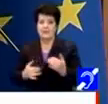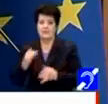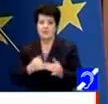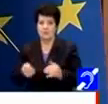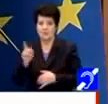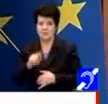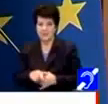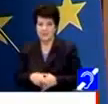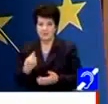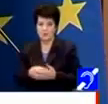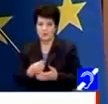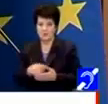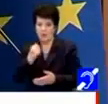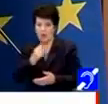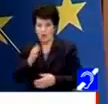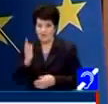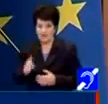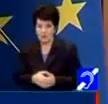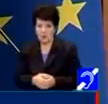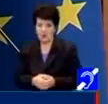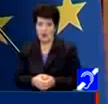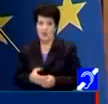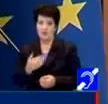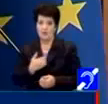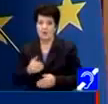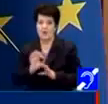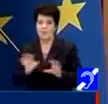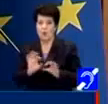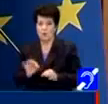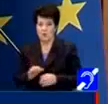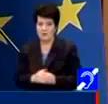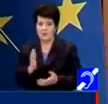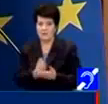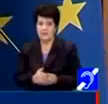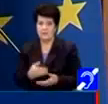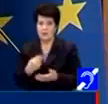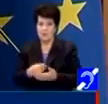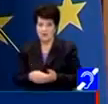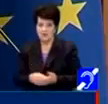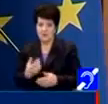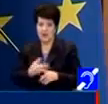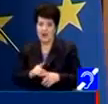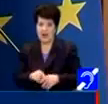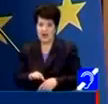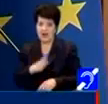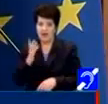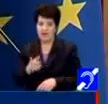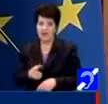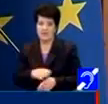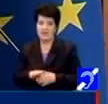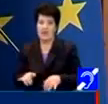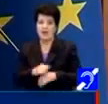despre bugetul pentru anul viitor. Noi le-am comunicat că suntem interesați să avem un buget care ar conduce